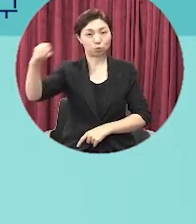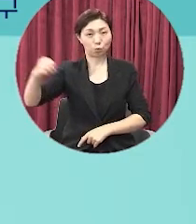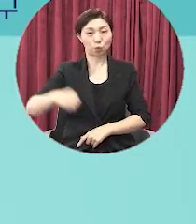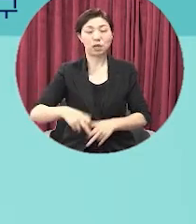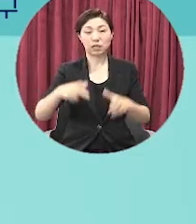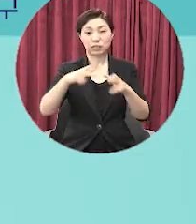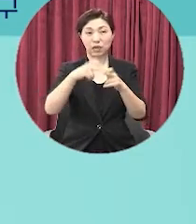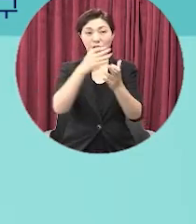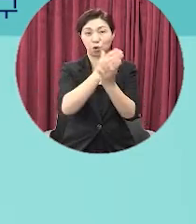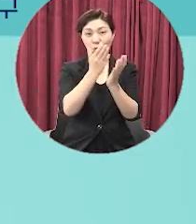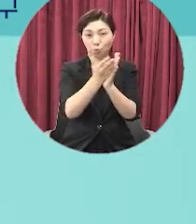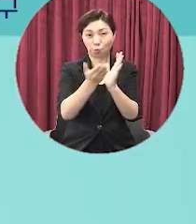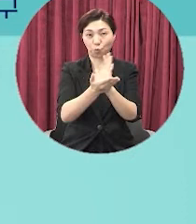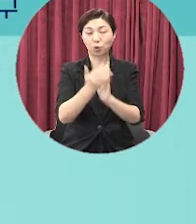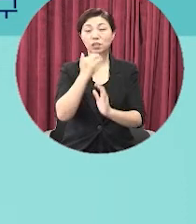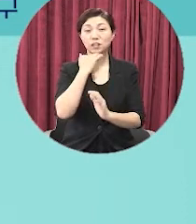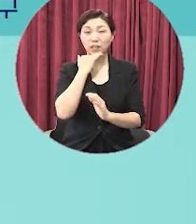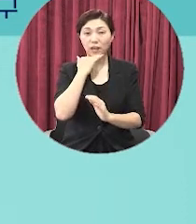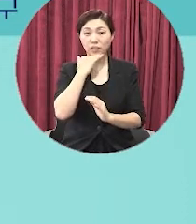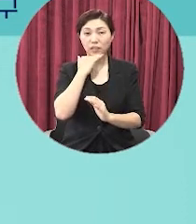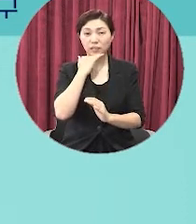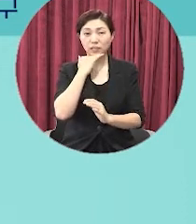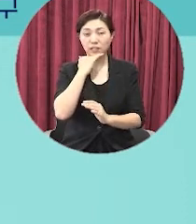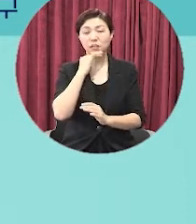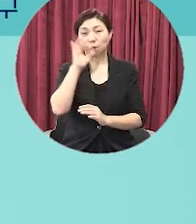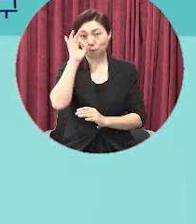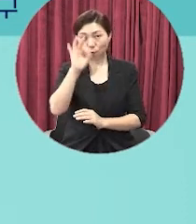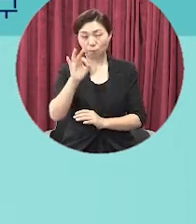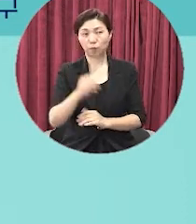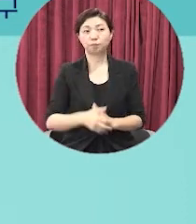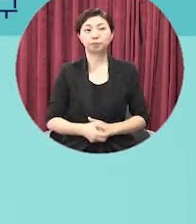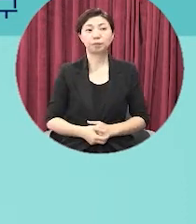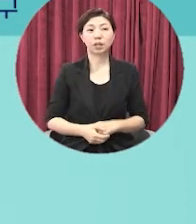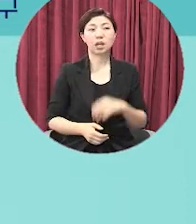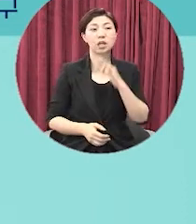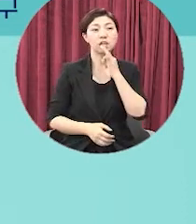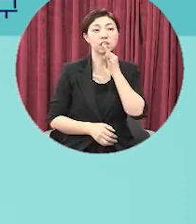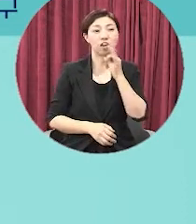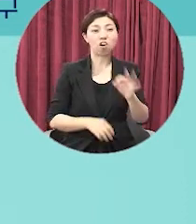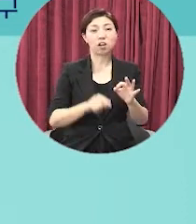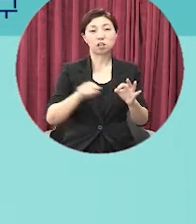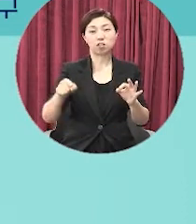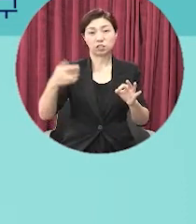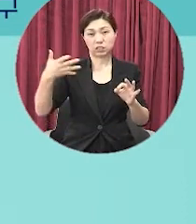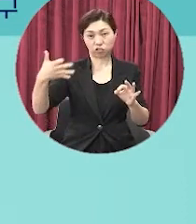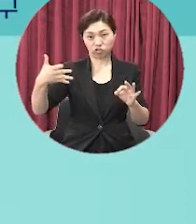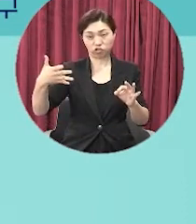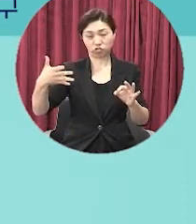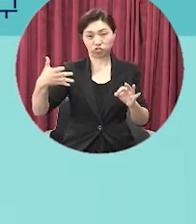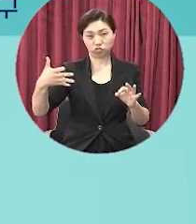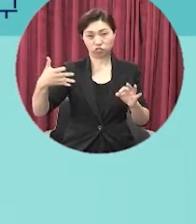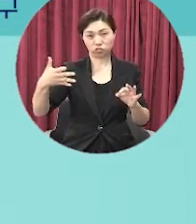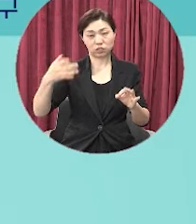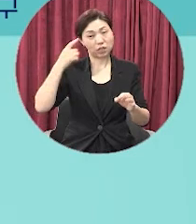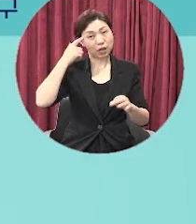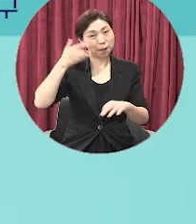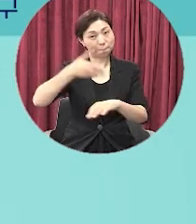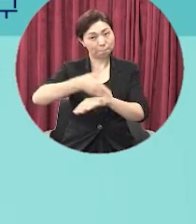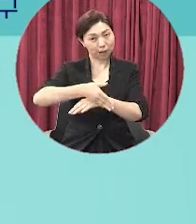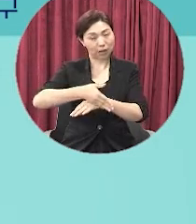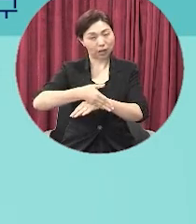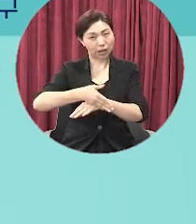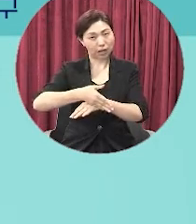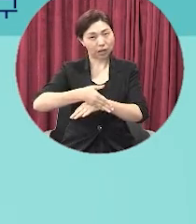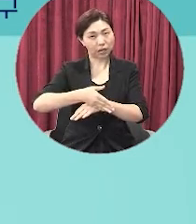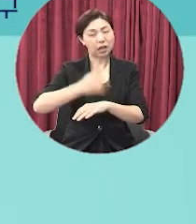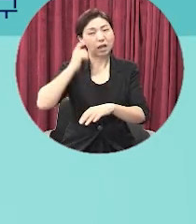유형별 연령대 비율은 어 다음과 같이 영서 19세에 는 어 지금 대부분 발달이 되고 발달 지어